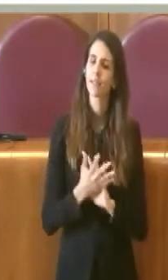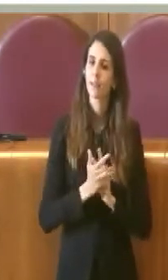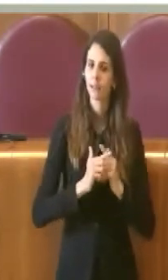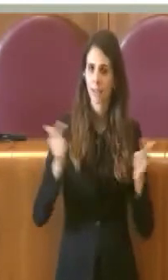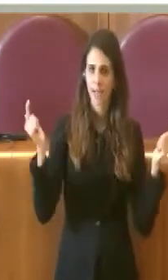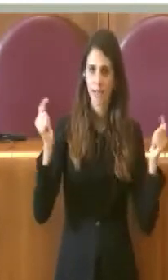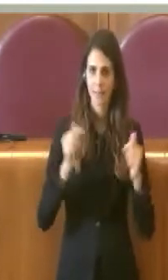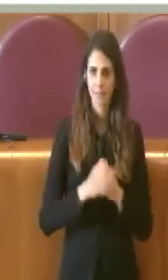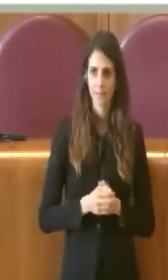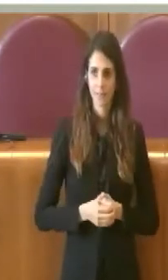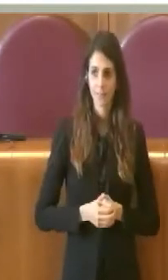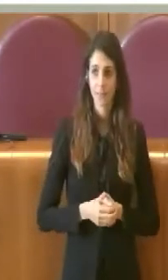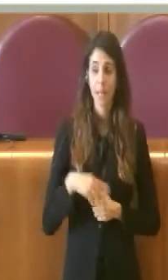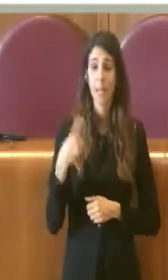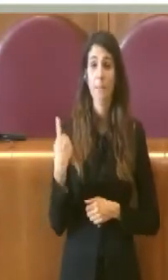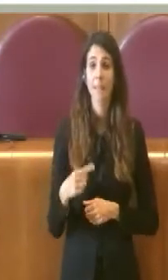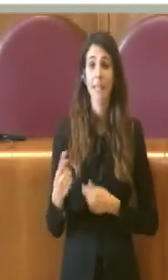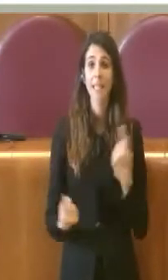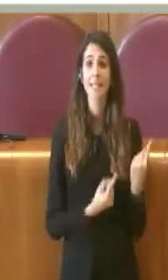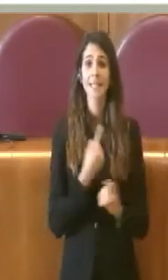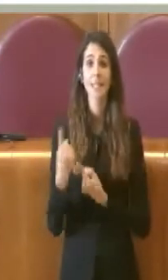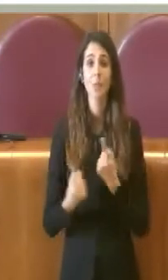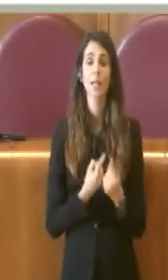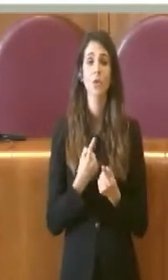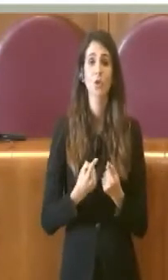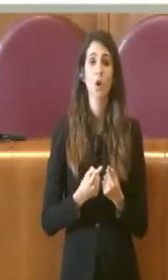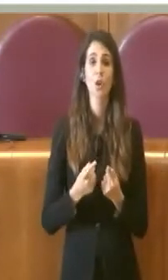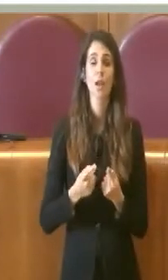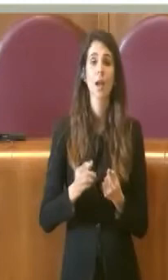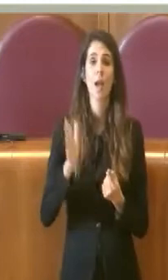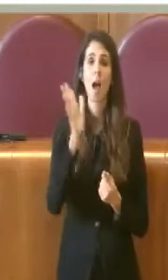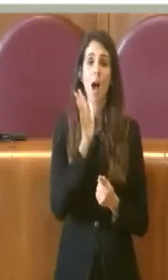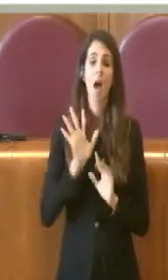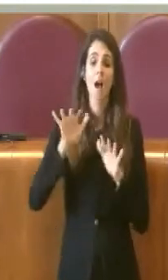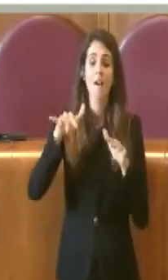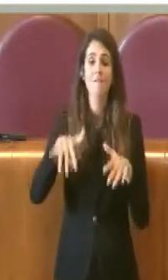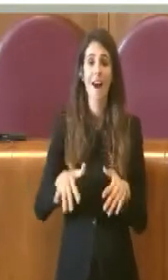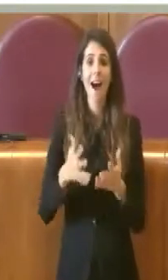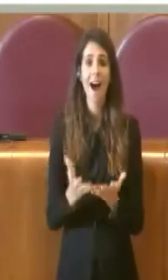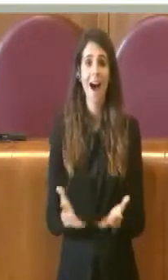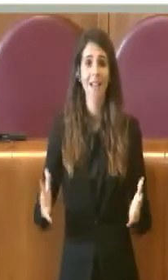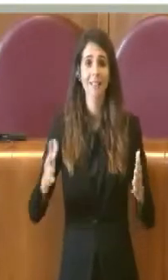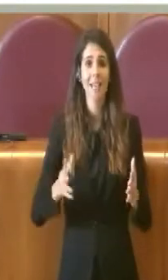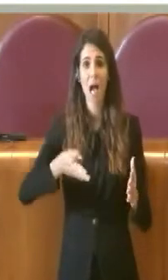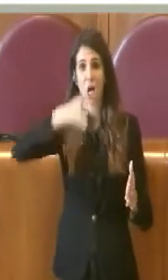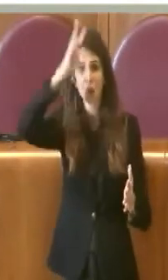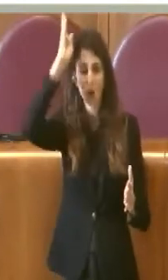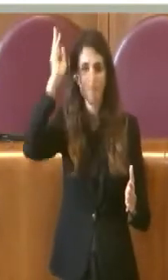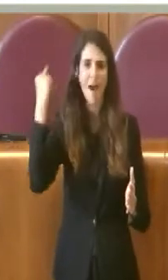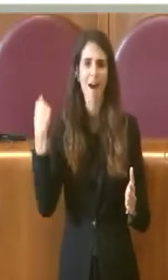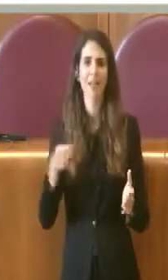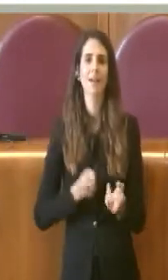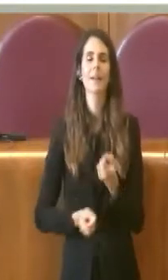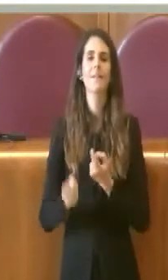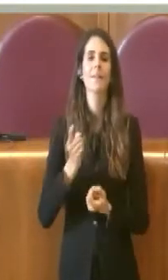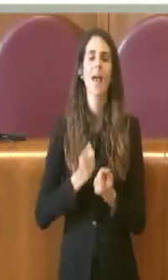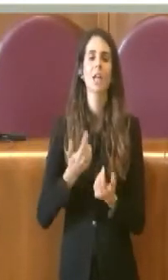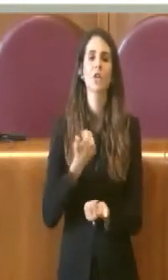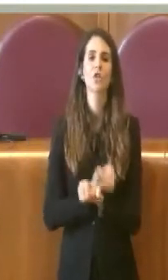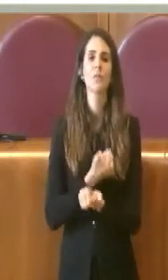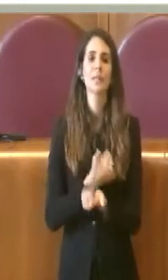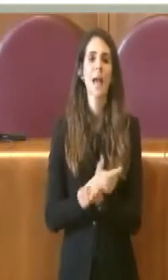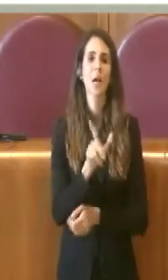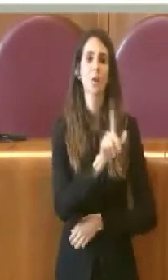Quella situazione della vasca romana che è stata rinvenuta al cimitero Laurentino, che ha fatto